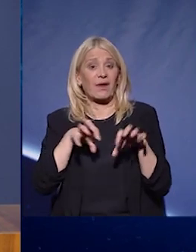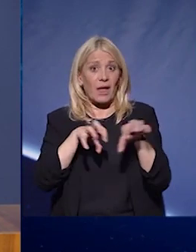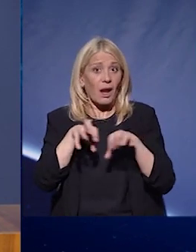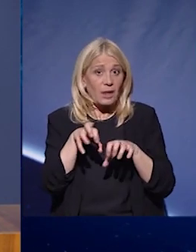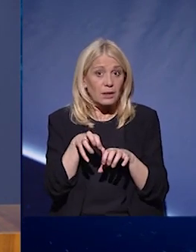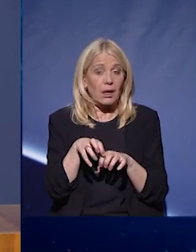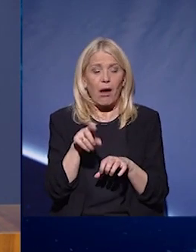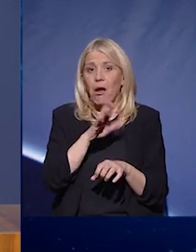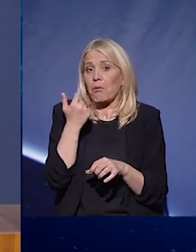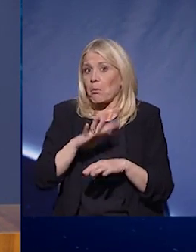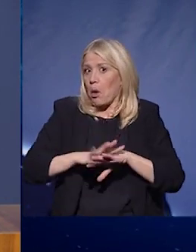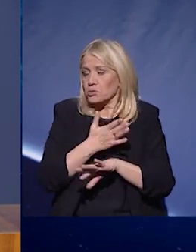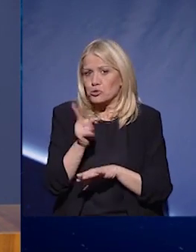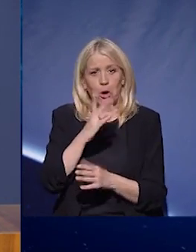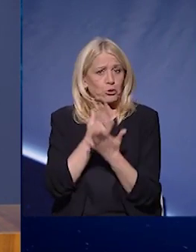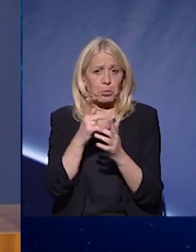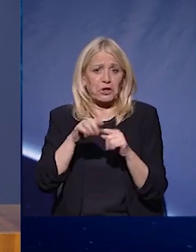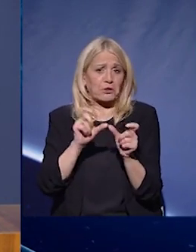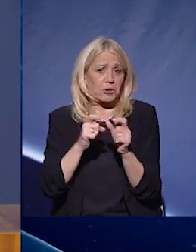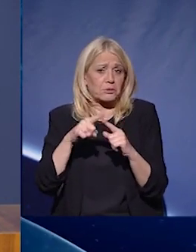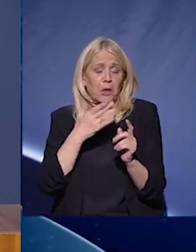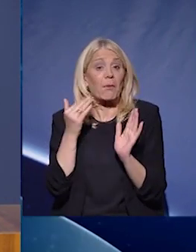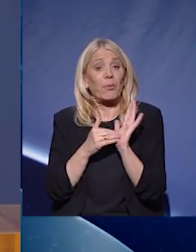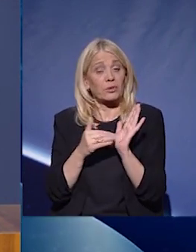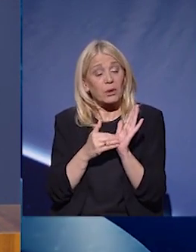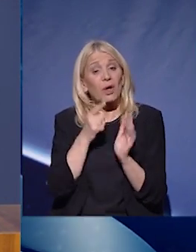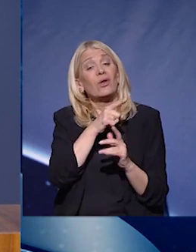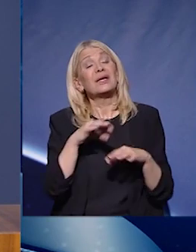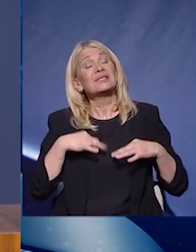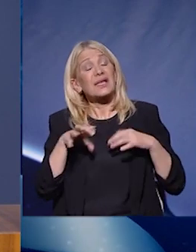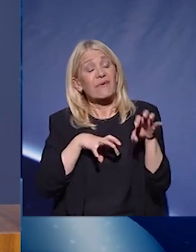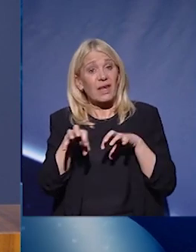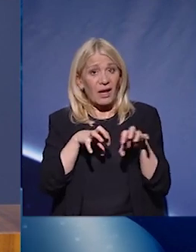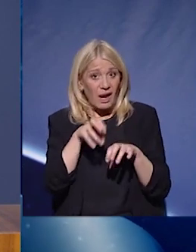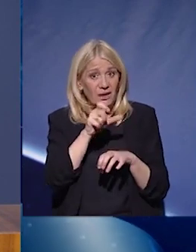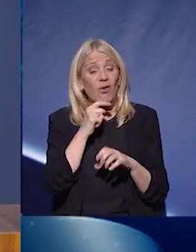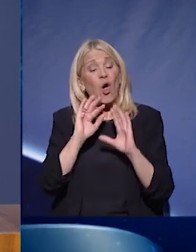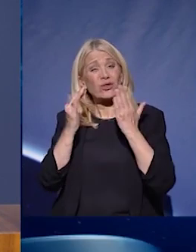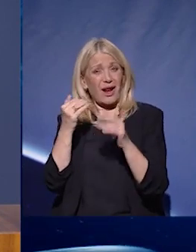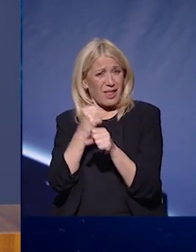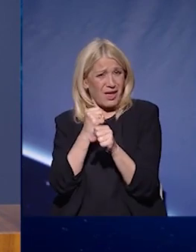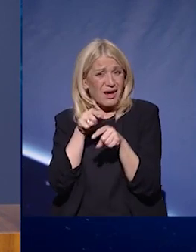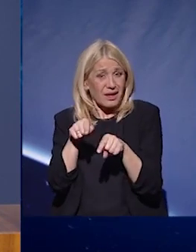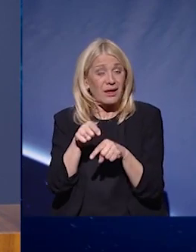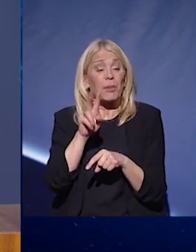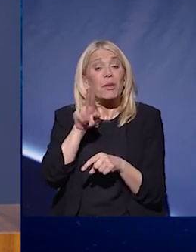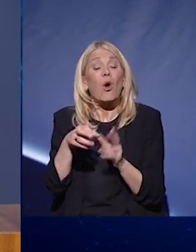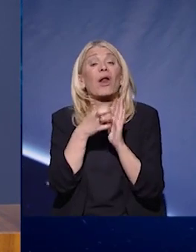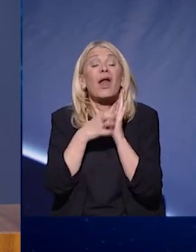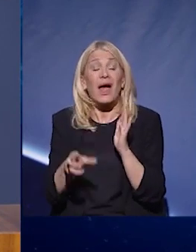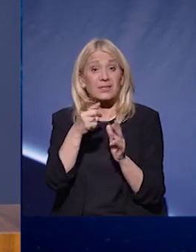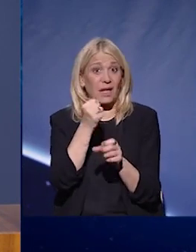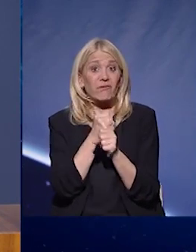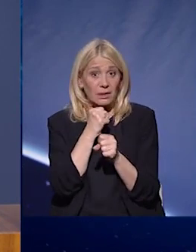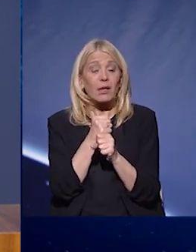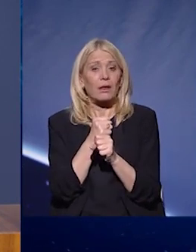nema nikakve tegobe, on neće biti testiran. Kod zdravstvenih radnika koji su na odelenju i zbog toga da bi mogli da nastave da